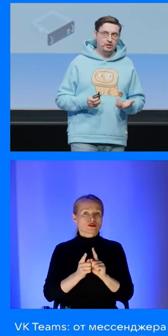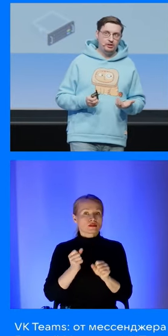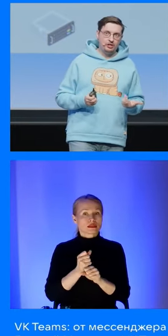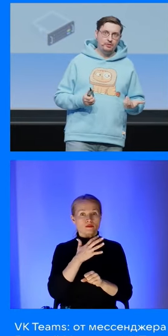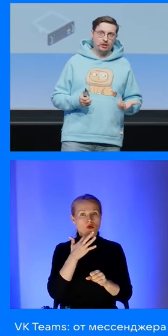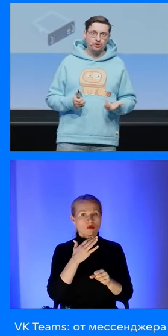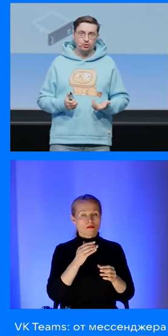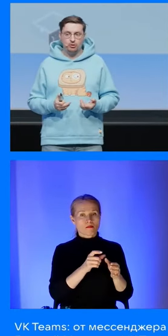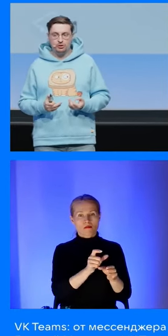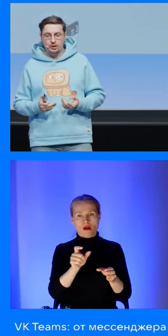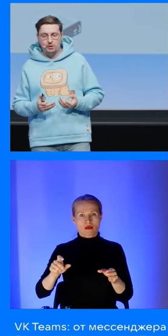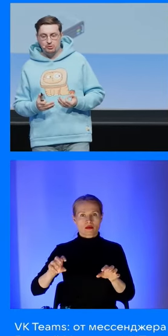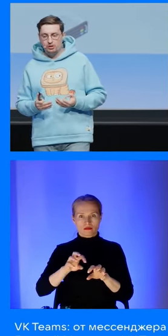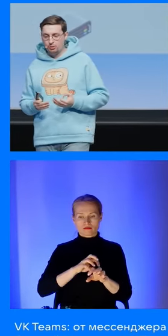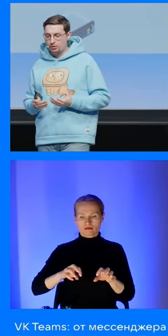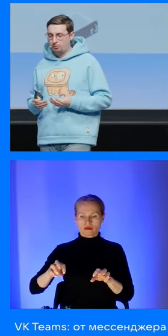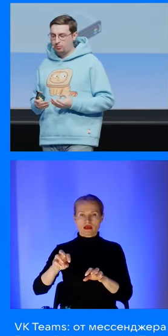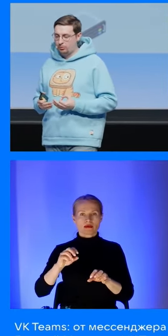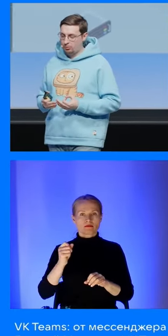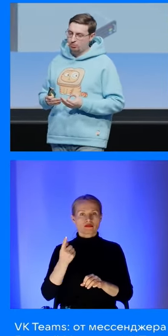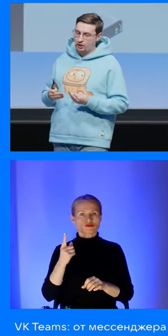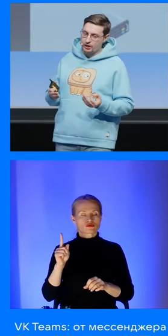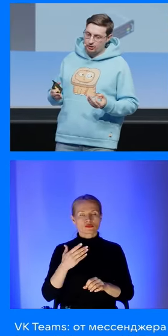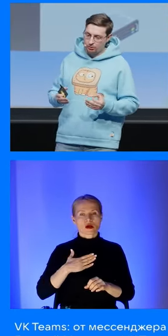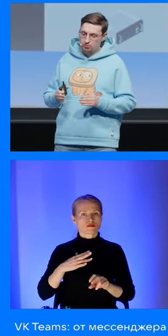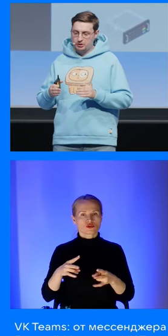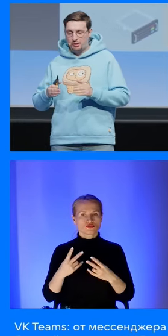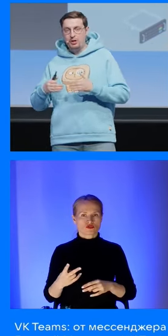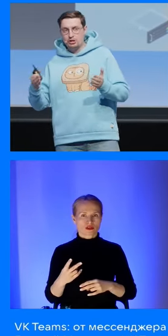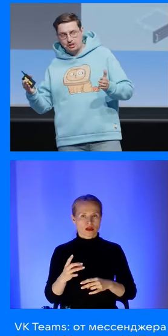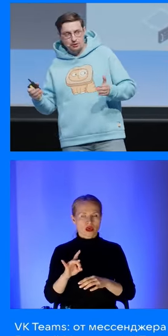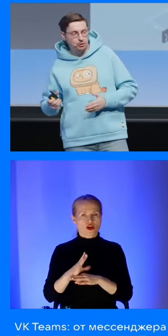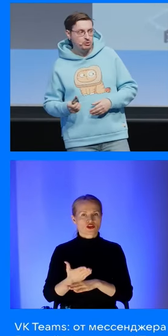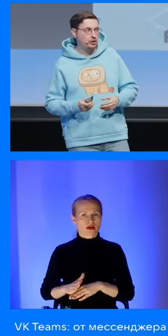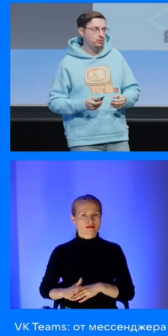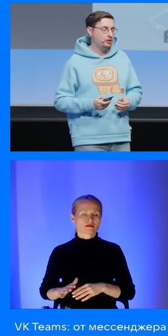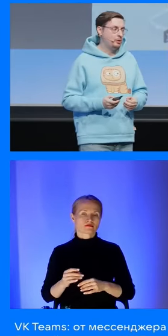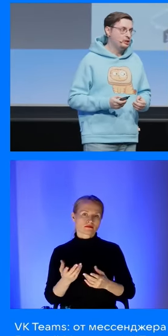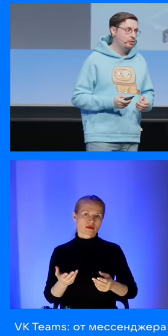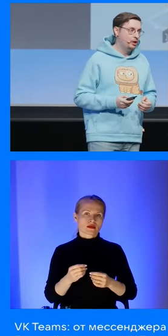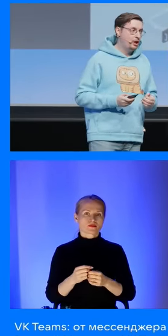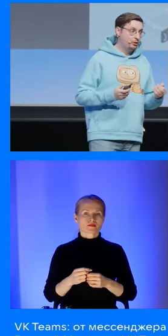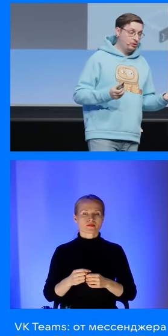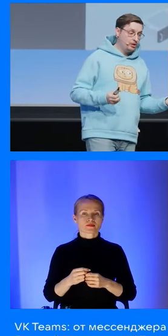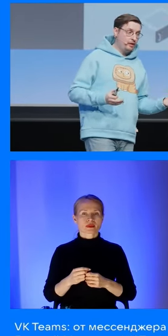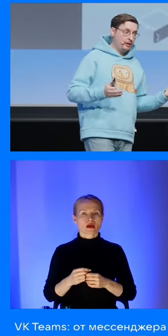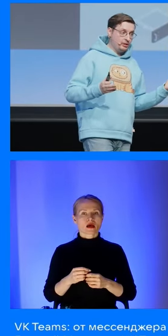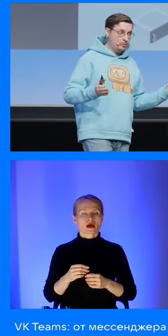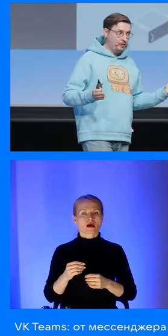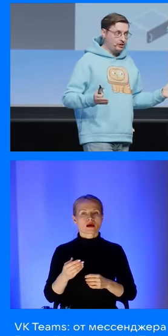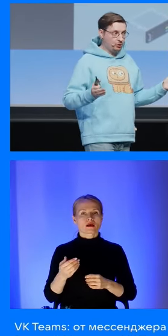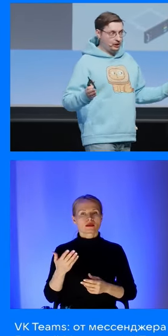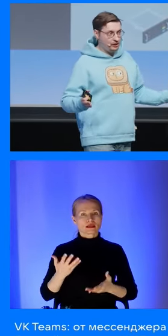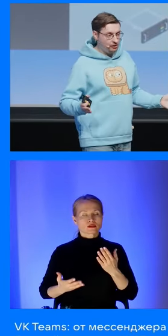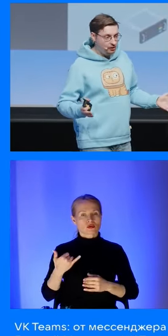получили интересный эффект, что нам, по сути, не нужен решардинг. Стал меньше сценарий, где он нам стал необходим. То есть, если у